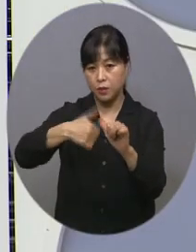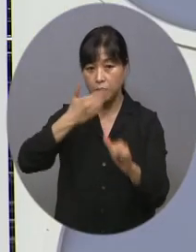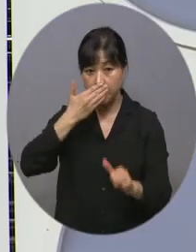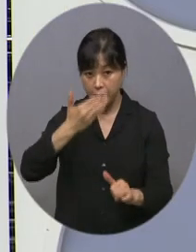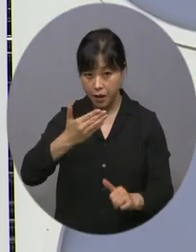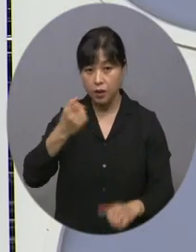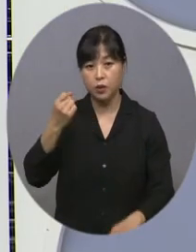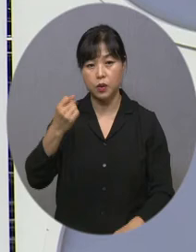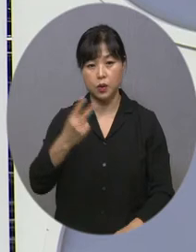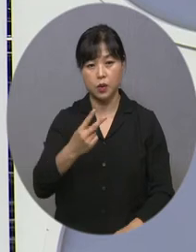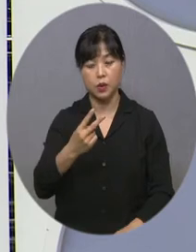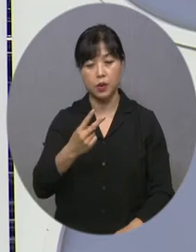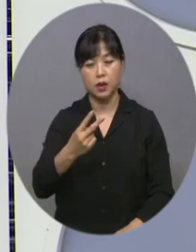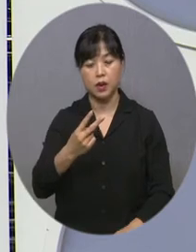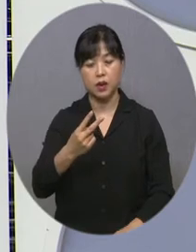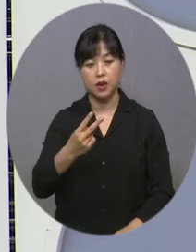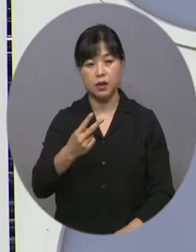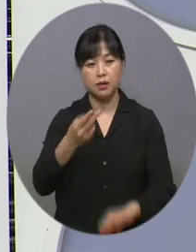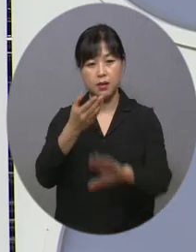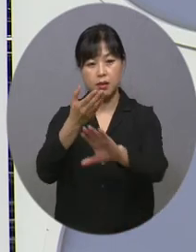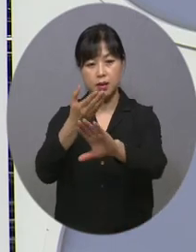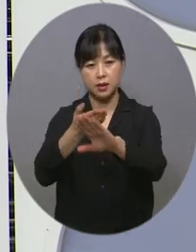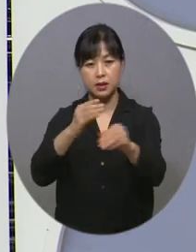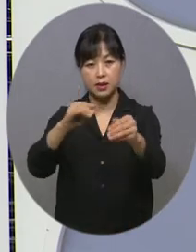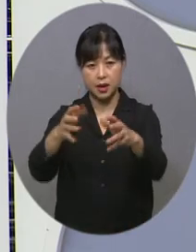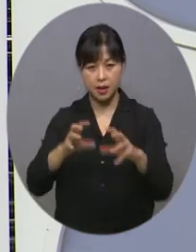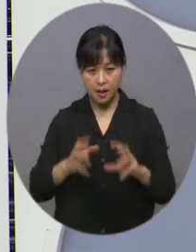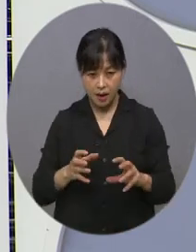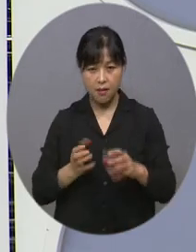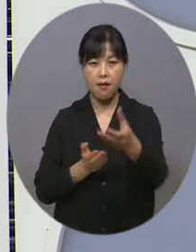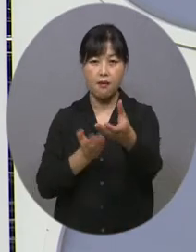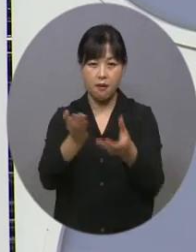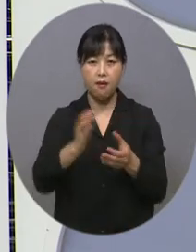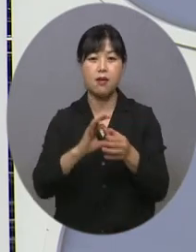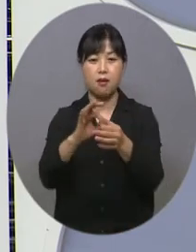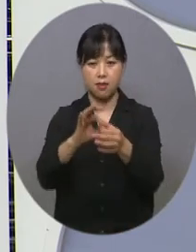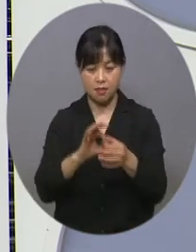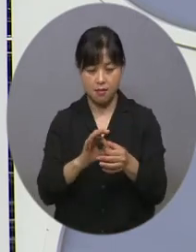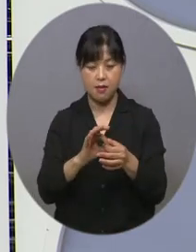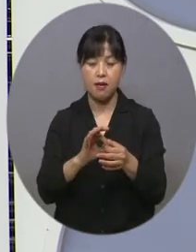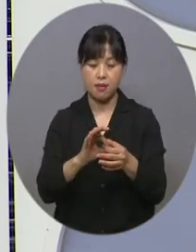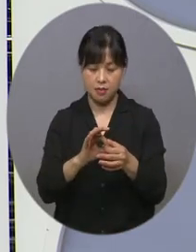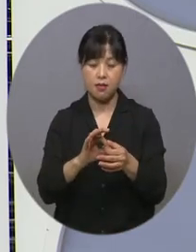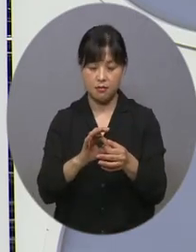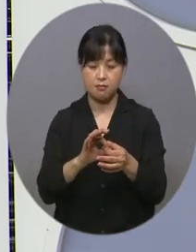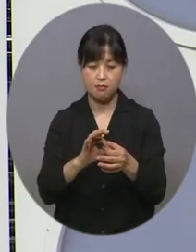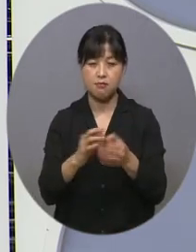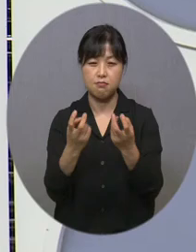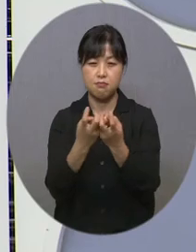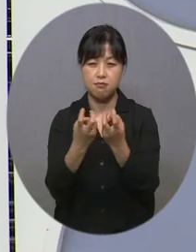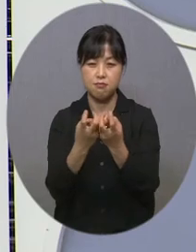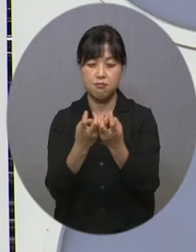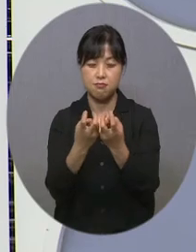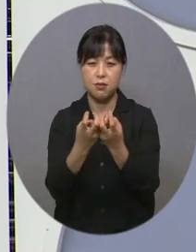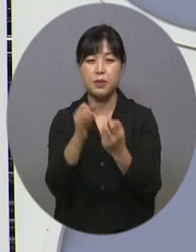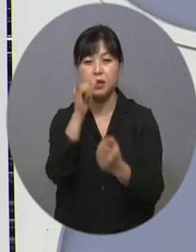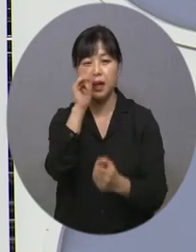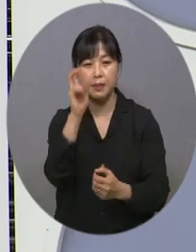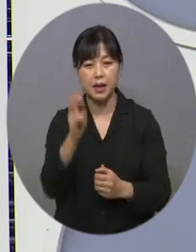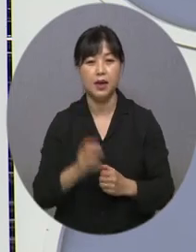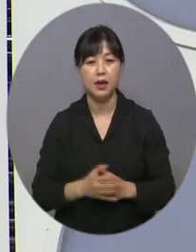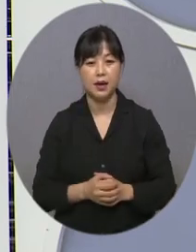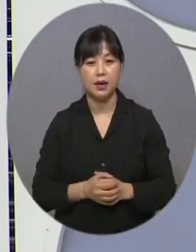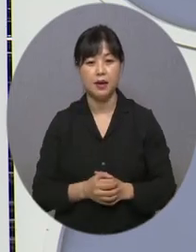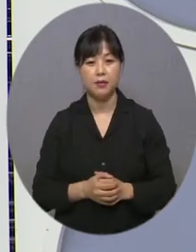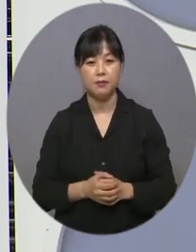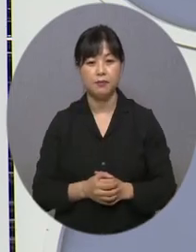또 나아가서는 또 우리 외교 자원으로서 여러 가지 활용할 방안도 있을 것 같고요. 그래서 그런 두 개 큰